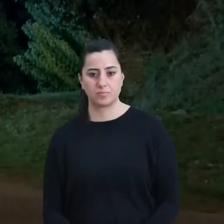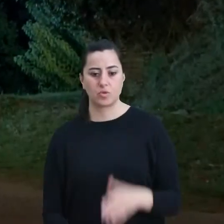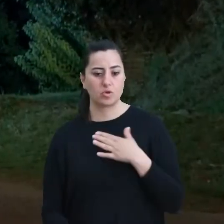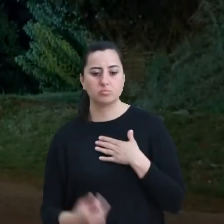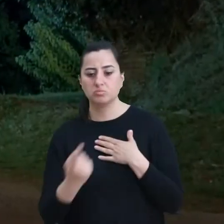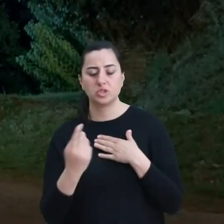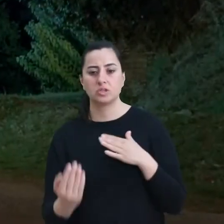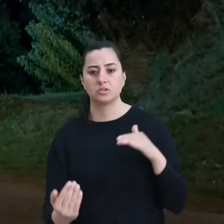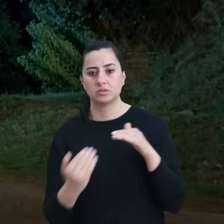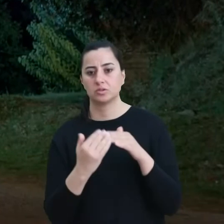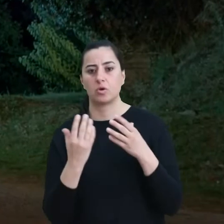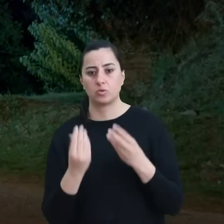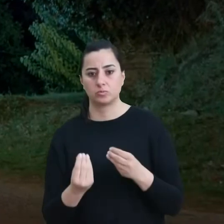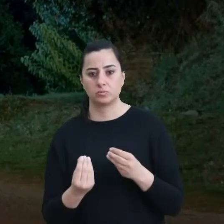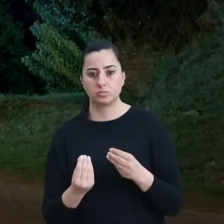önlerine bir şey çıkmış.